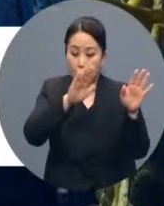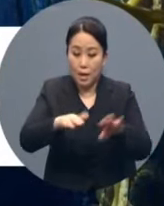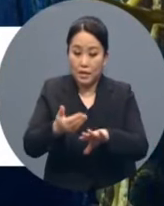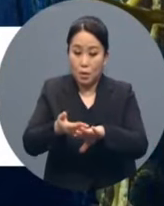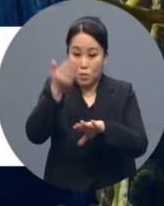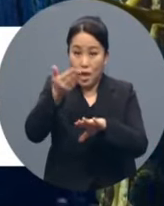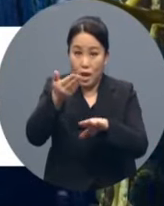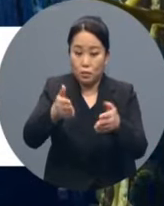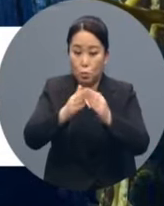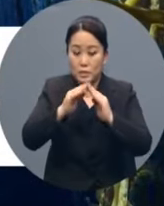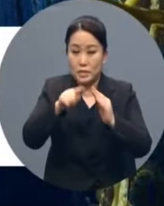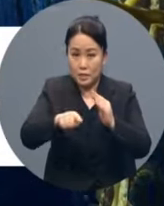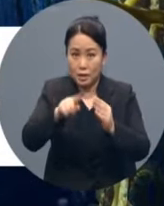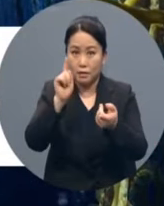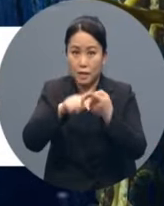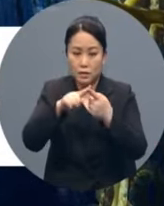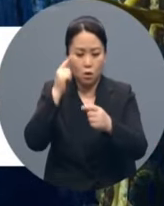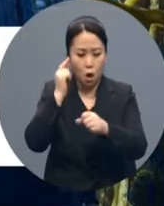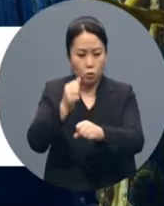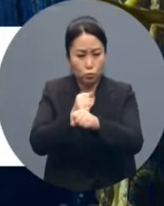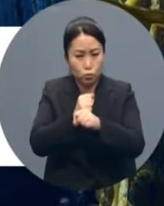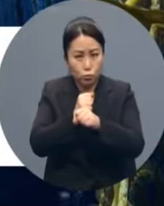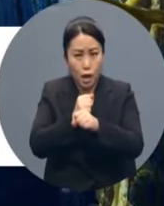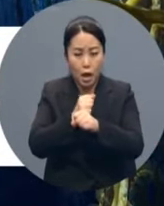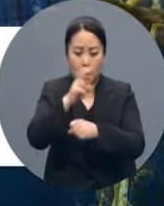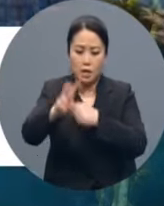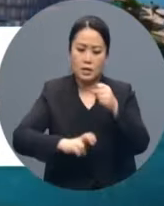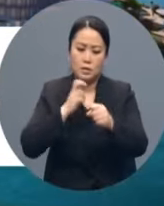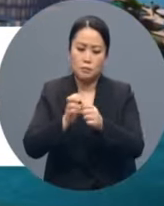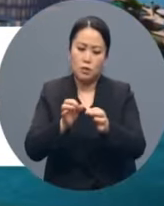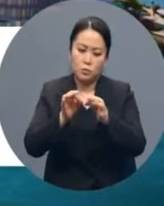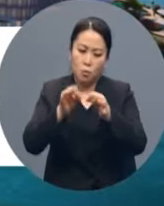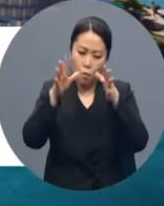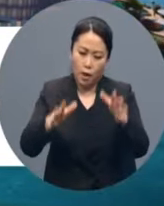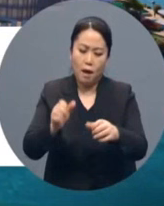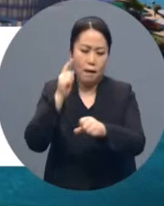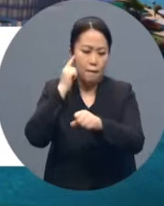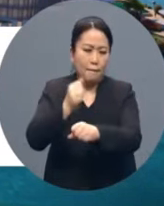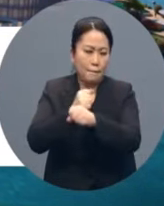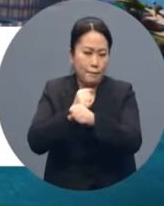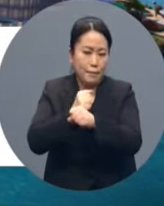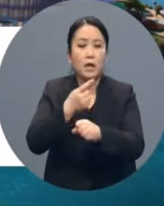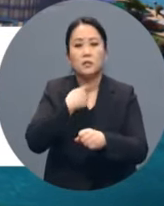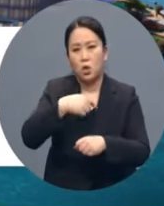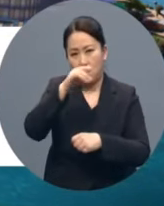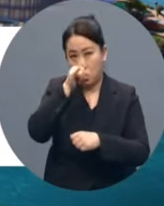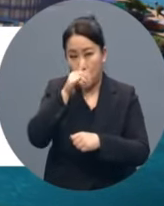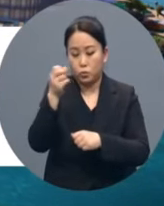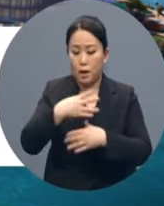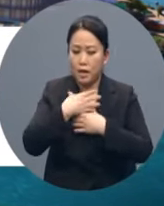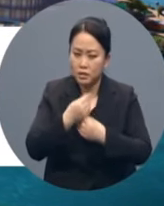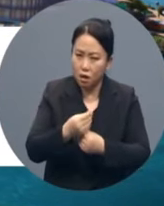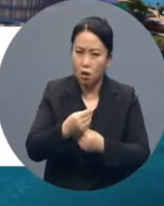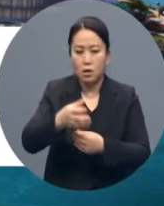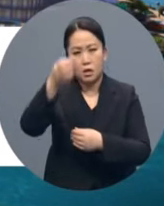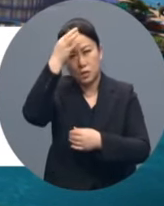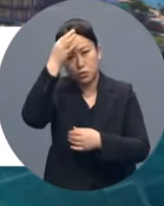연구가 전 세계적으로 한 20년 동안 활발하게 됐었어요. 뭐 안전성이라든지 기술이나 이런